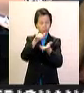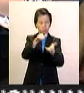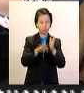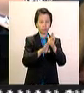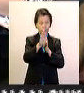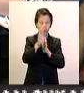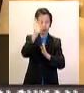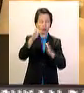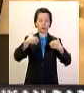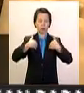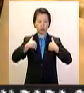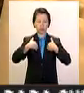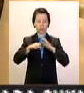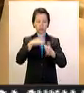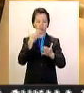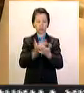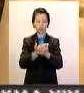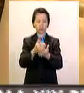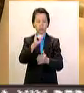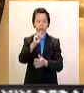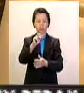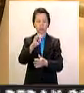vendor akan diwujudkan sebaik pelan induk